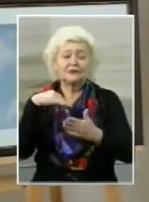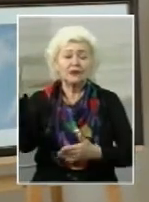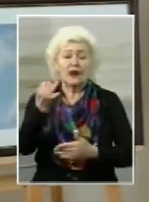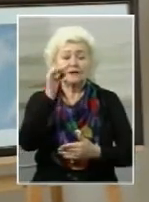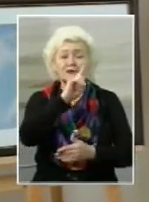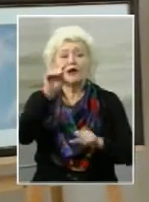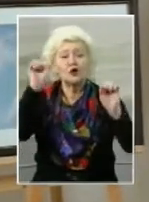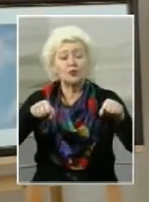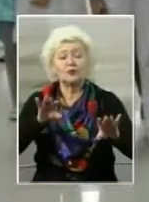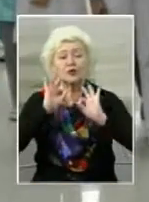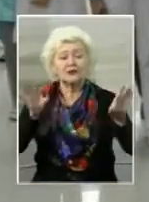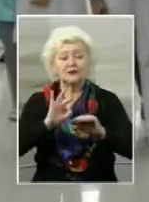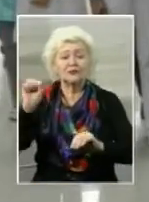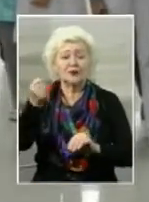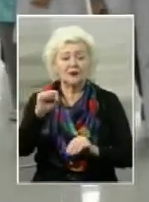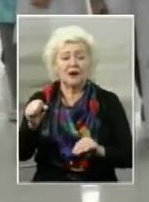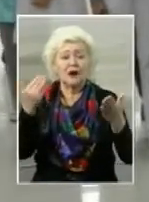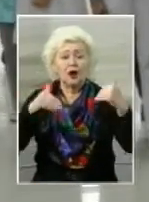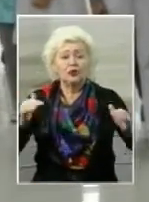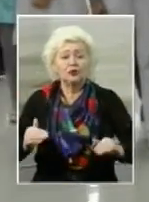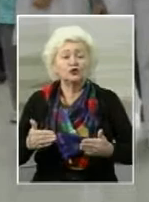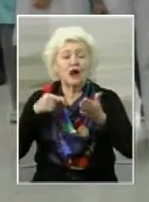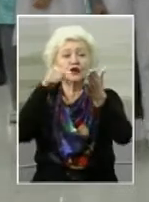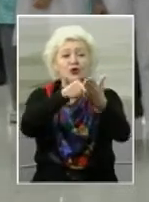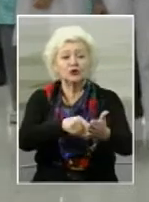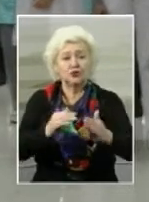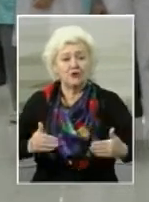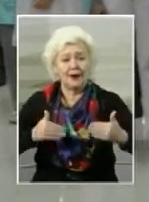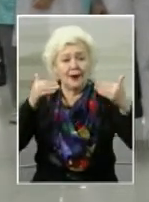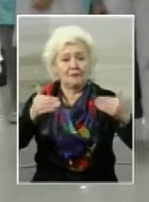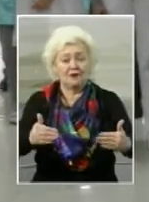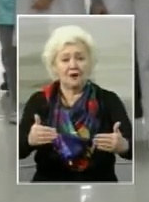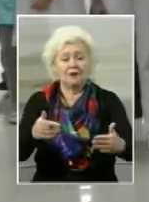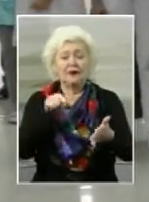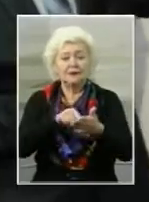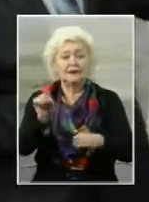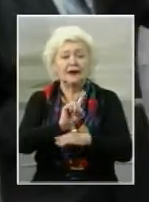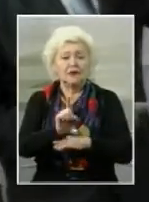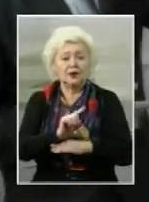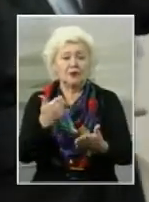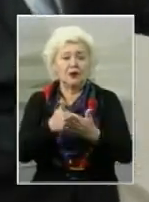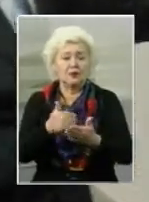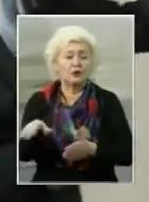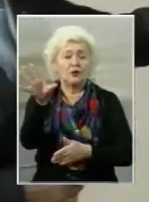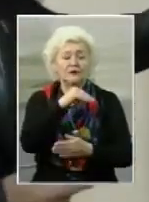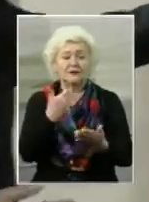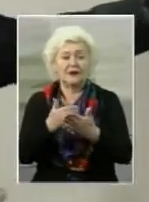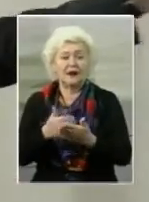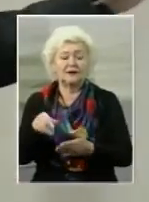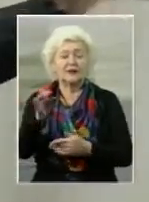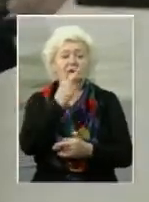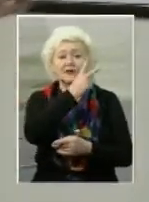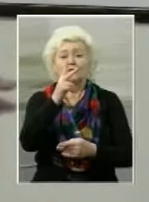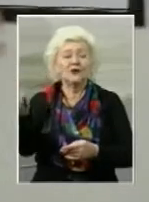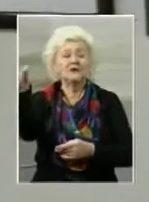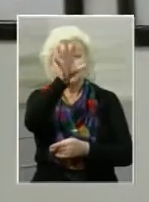яку може розповісти автор. Це толчкова вправа, я вам бачите, да? Це нормально, причому це якраз дійсно це весь